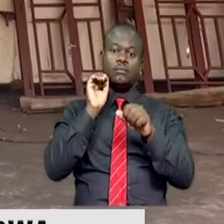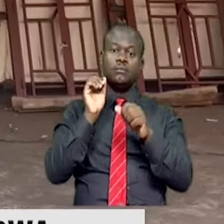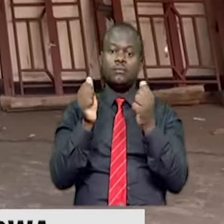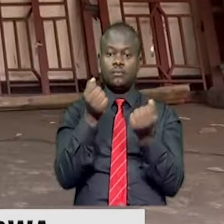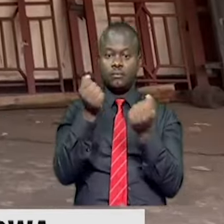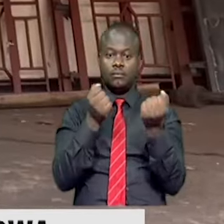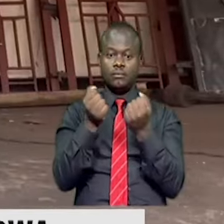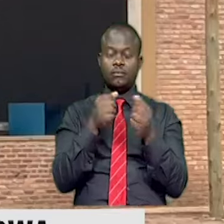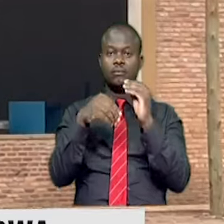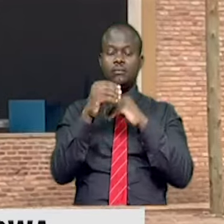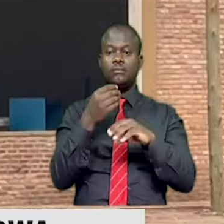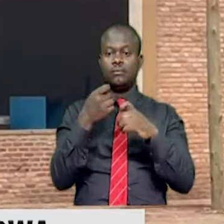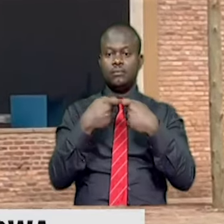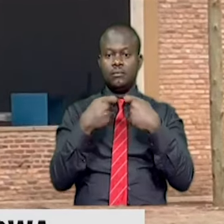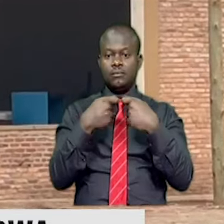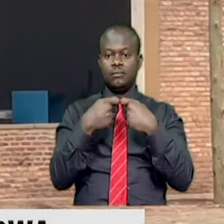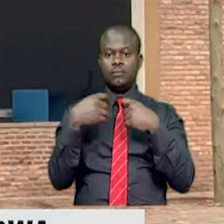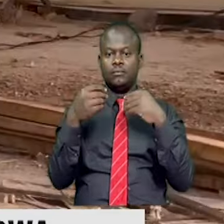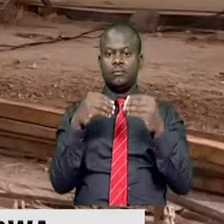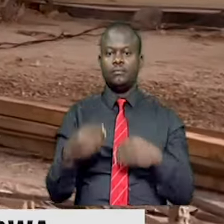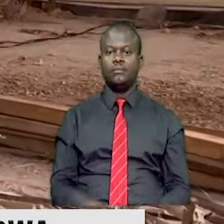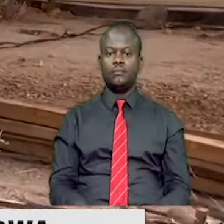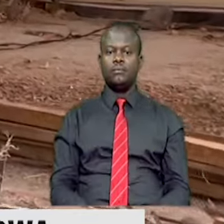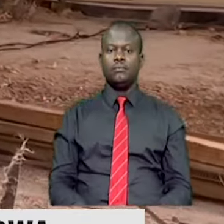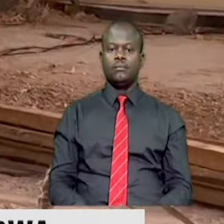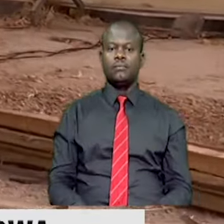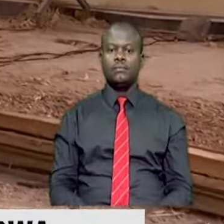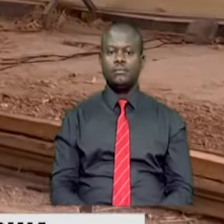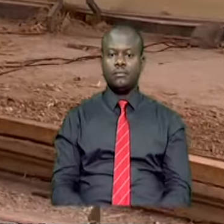n'ubucuruzi bwa pièce de rechange. Théogène Twibanire, Irurindo.